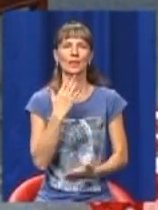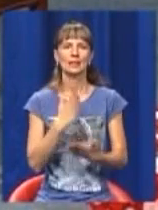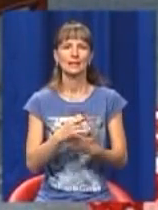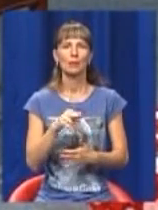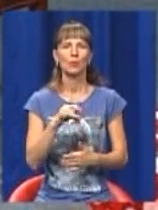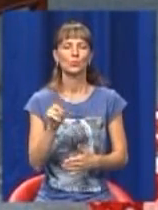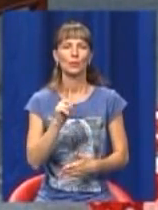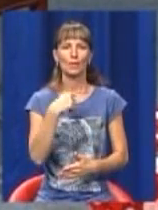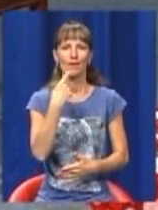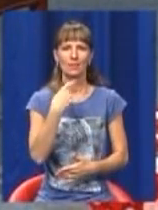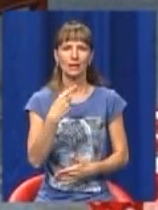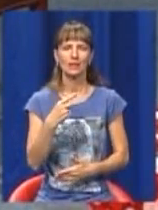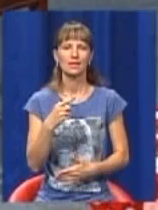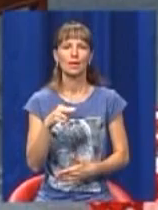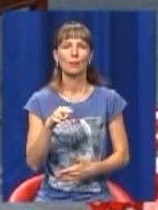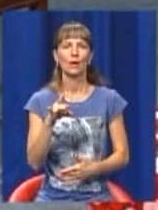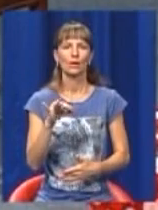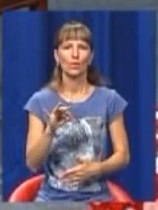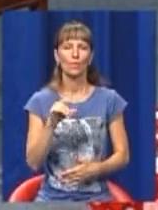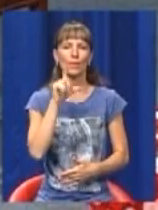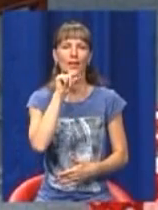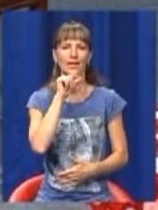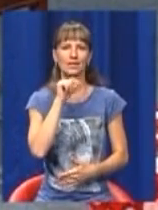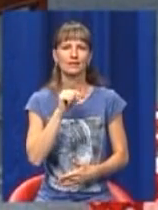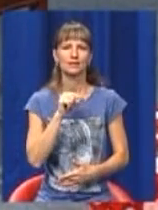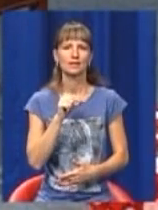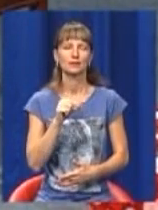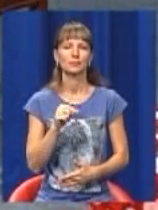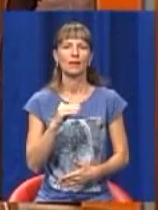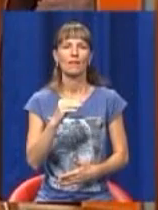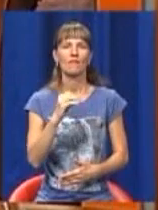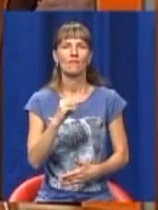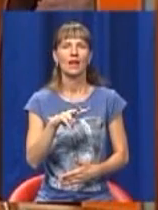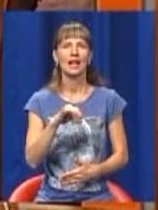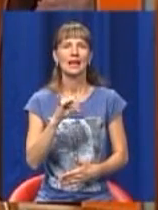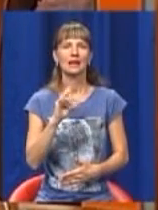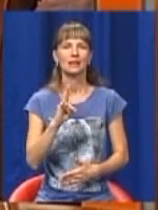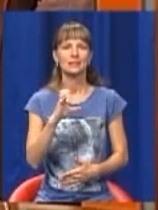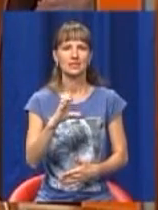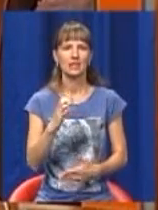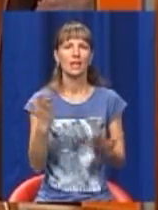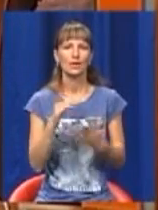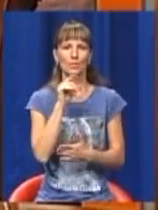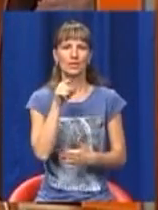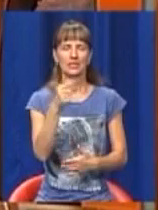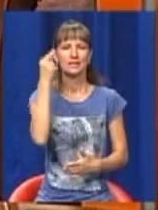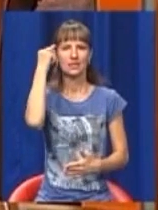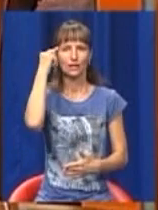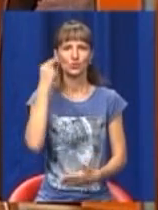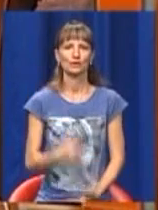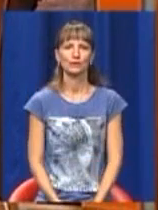що поспілкуватися, а саме про птахів. До речі, Фелікс, яких птахів ти знаєш?